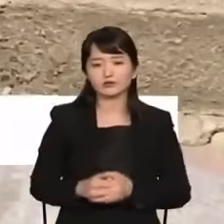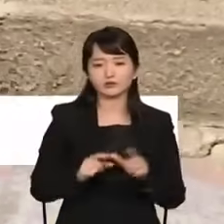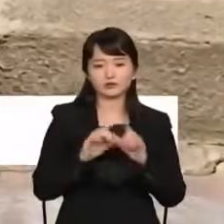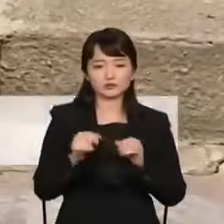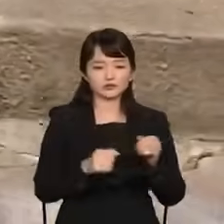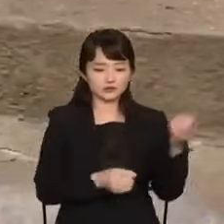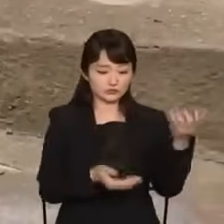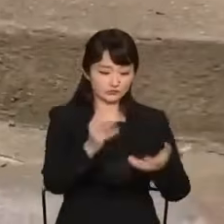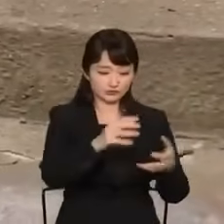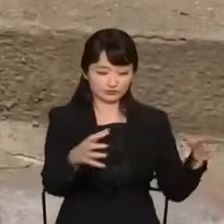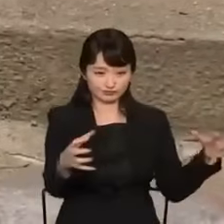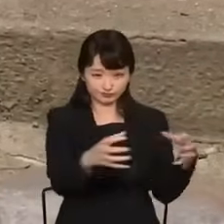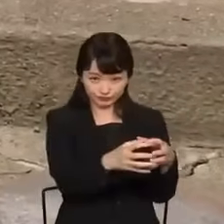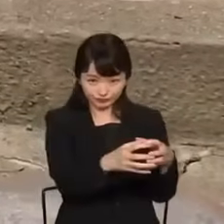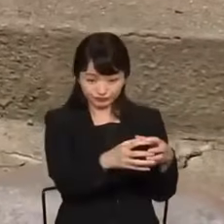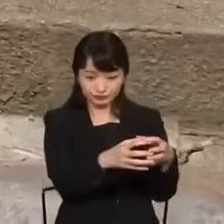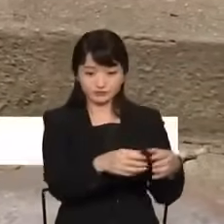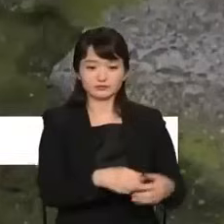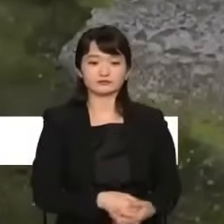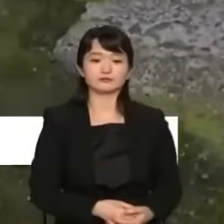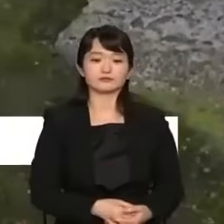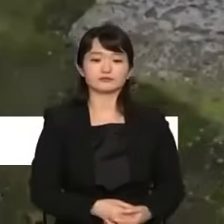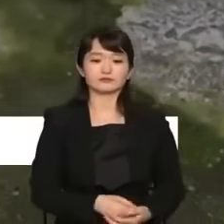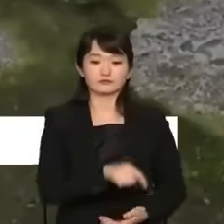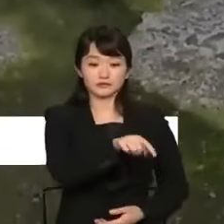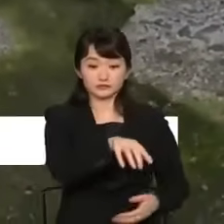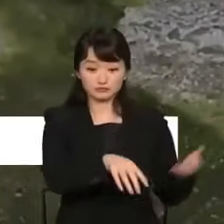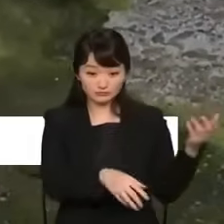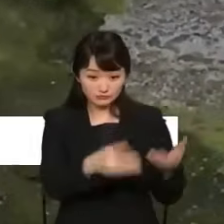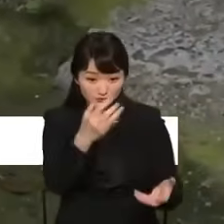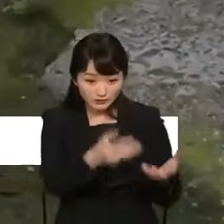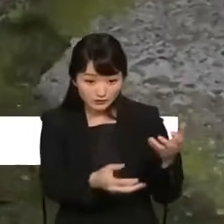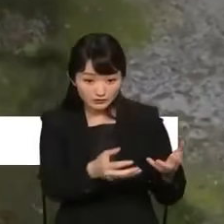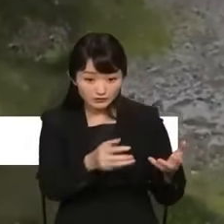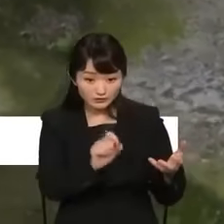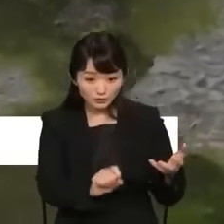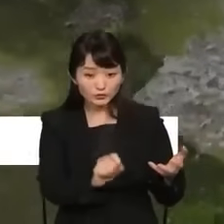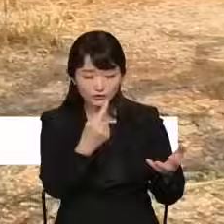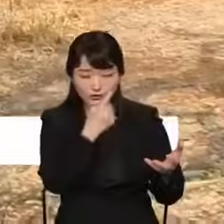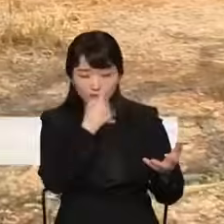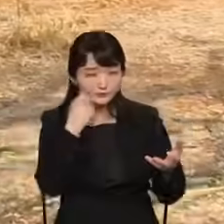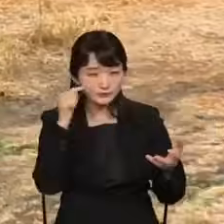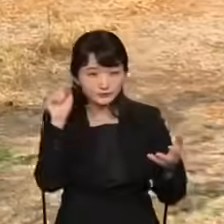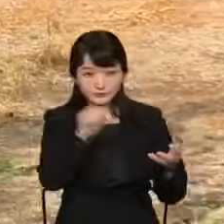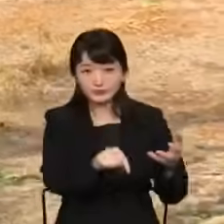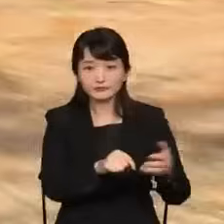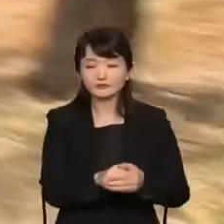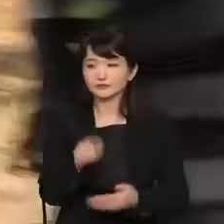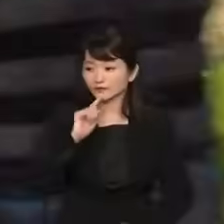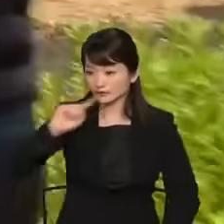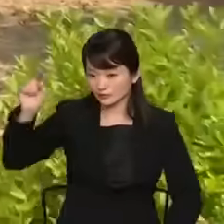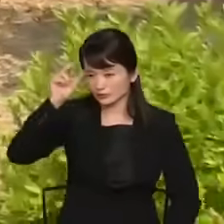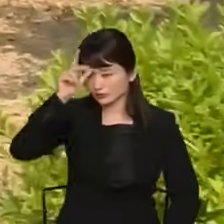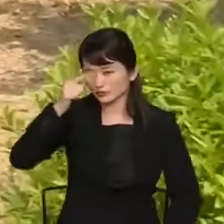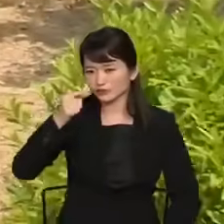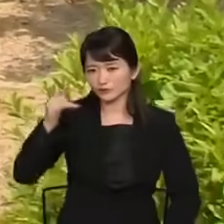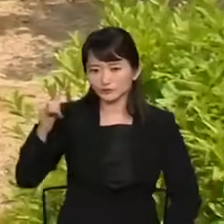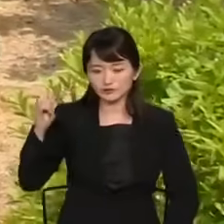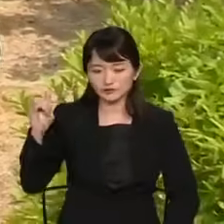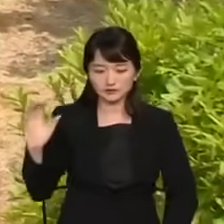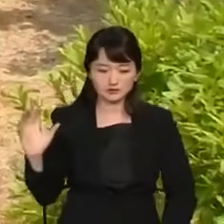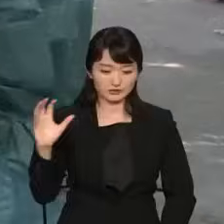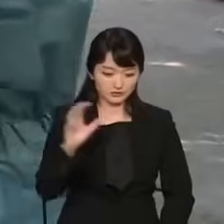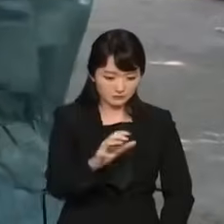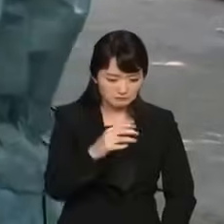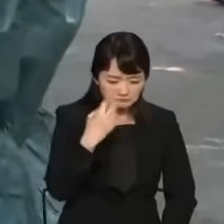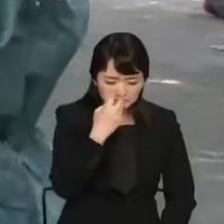폐지를 모아뒀습니다. 몇 개 떨어져 있어가지고 이것 때문에 확인하러 좀 나와봐요. 신고를 받은 경찰과 소방대원들은